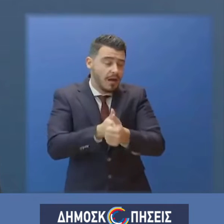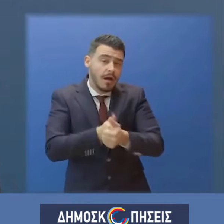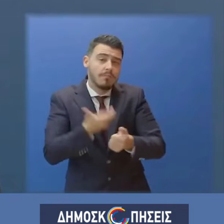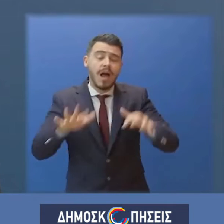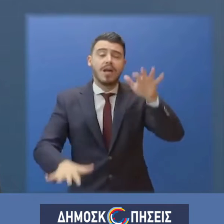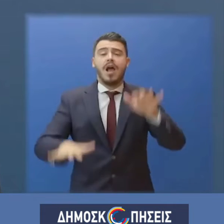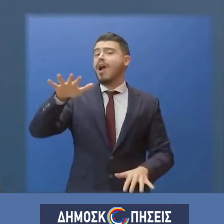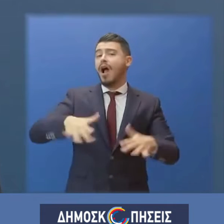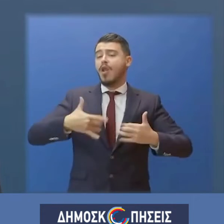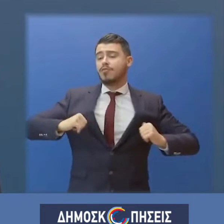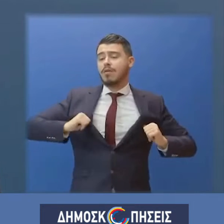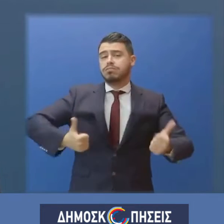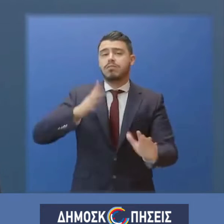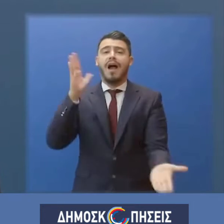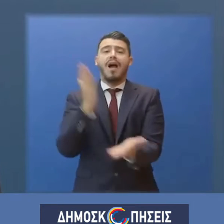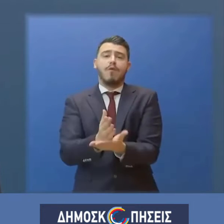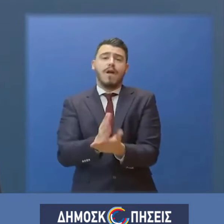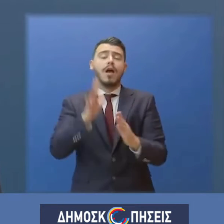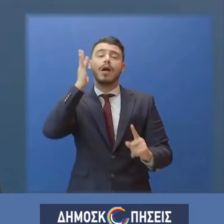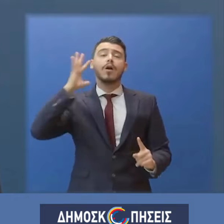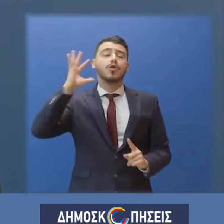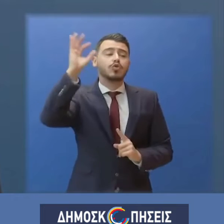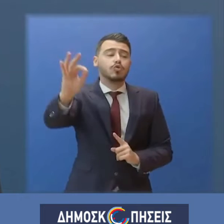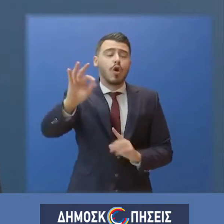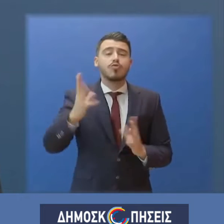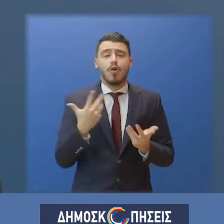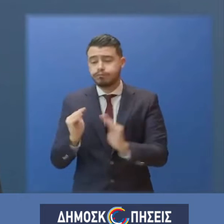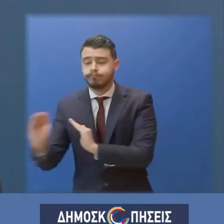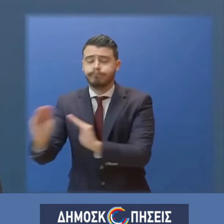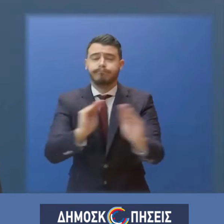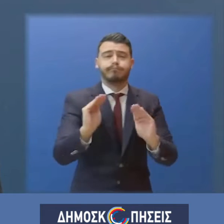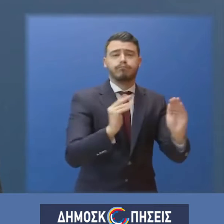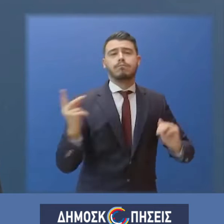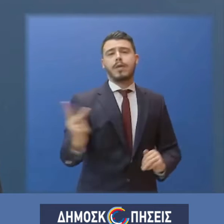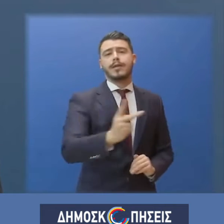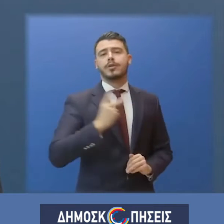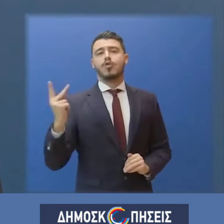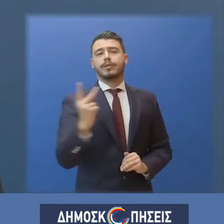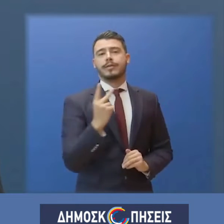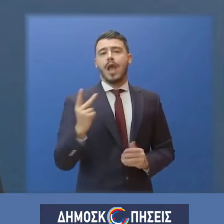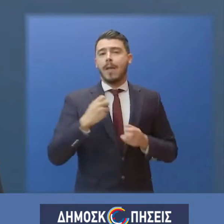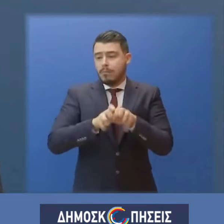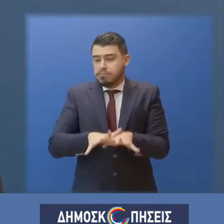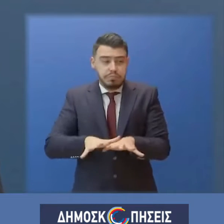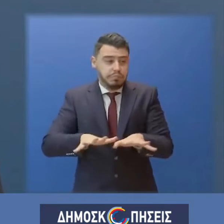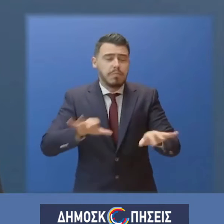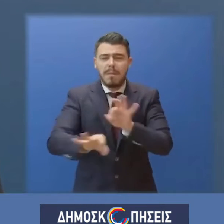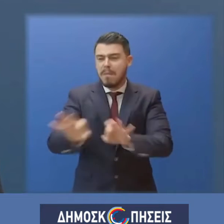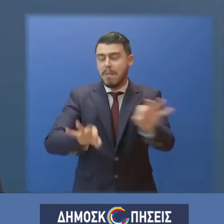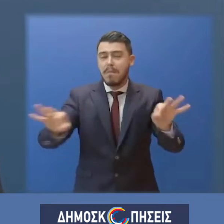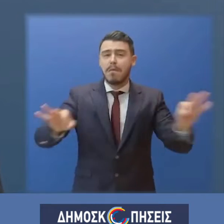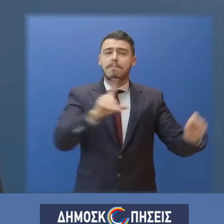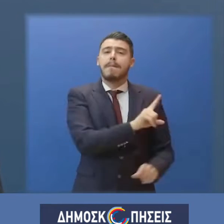ώστε να θωρακίσουμε όσο το δυνατόν περισσότερο την κοινότητα, τη χώρα μας, από την διασπορά, την εκτεταμένη διασπορά